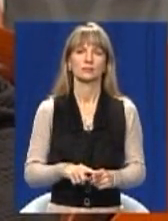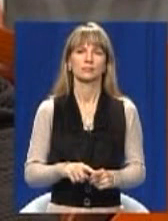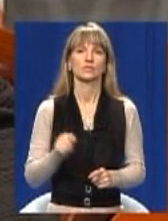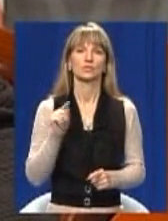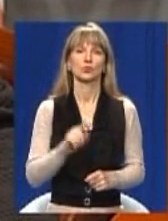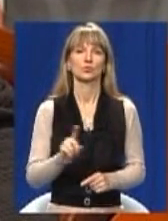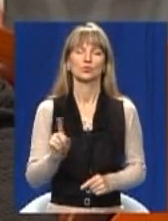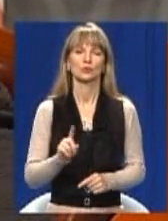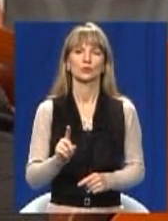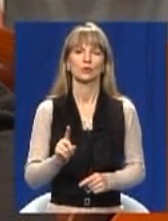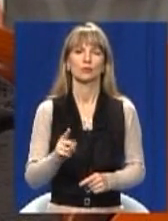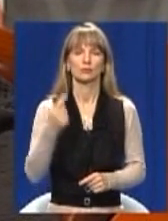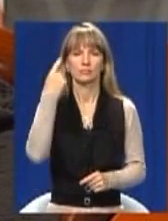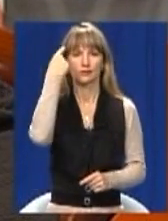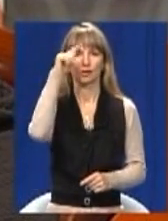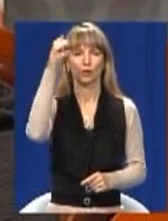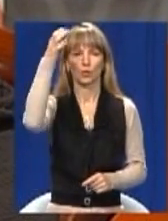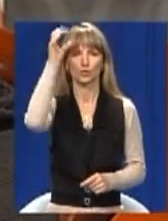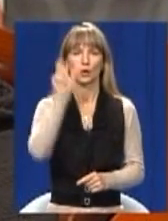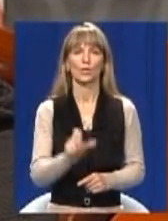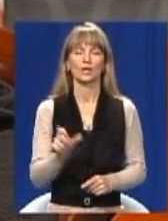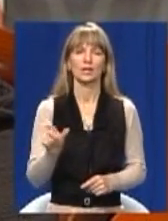то, что изобретают ученые.